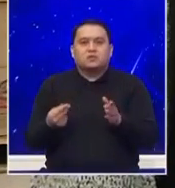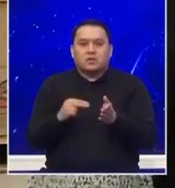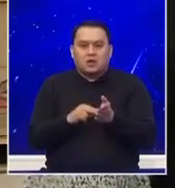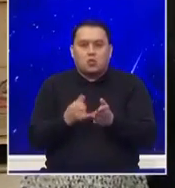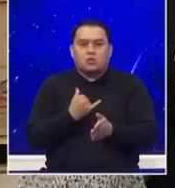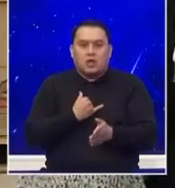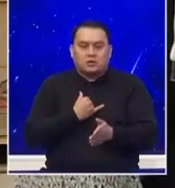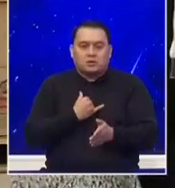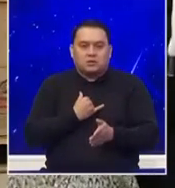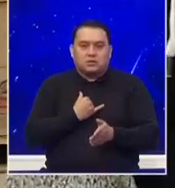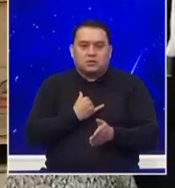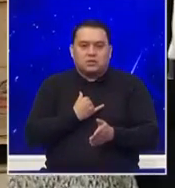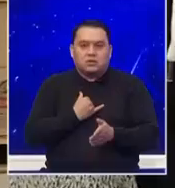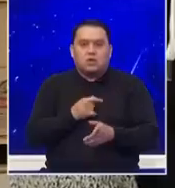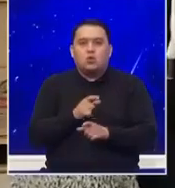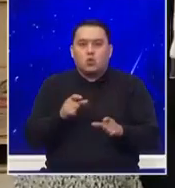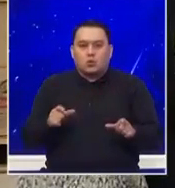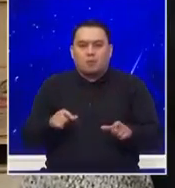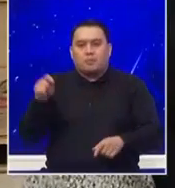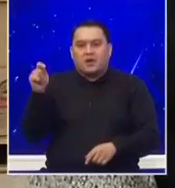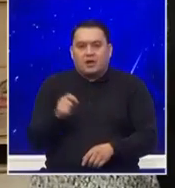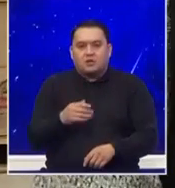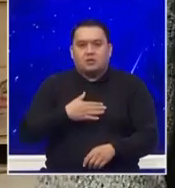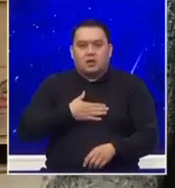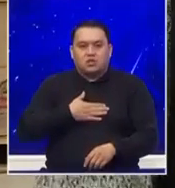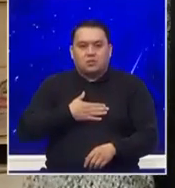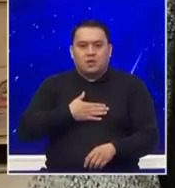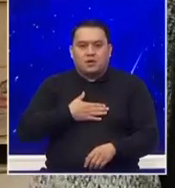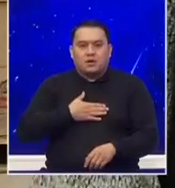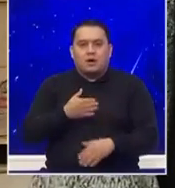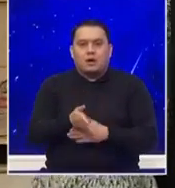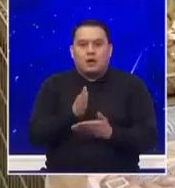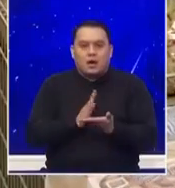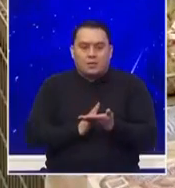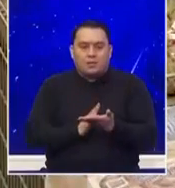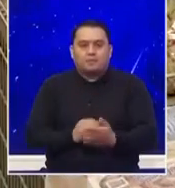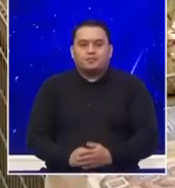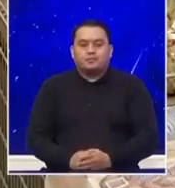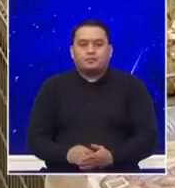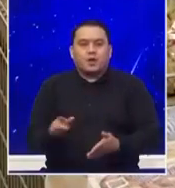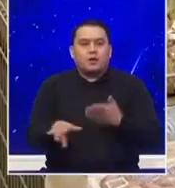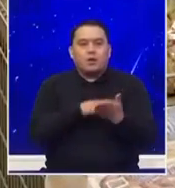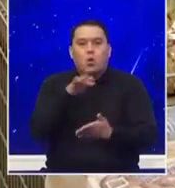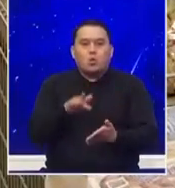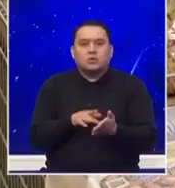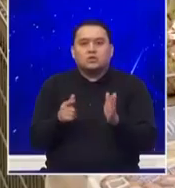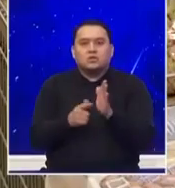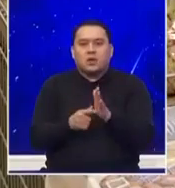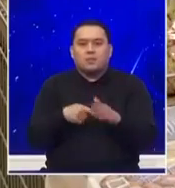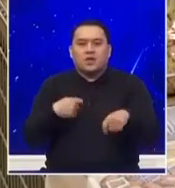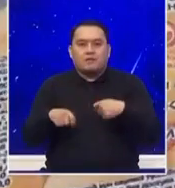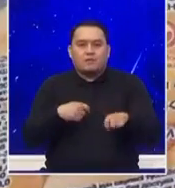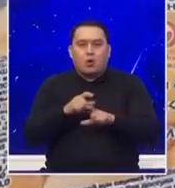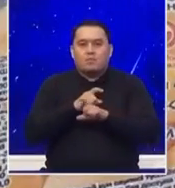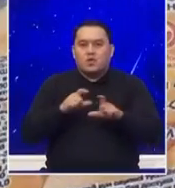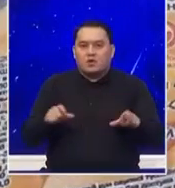У нас есть клиенты, которые приходят только за нашим хлебом, да. Всего по городу имеется 7 продовольственных торговых